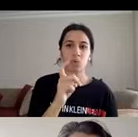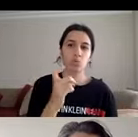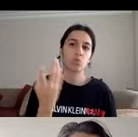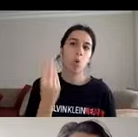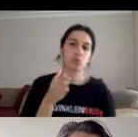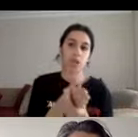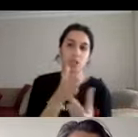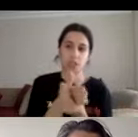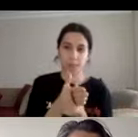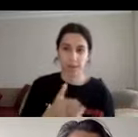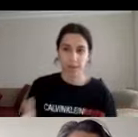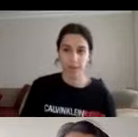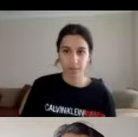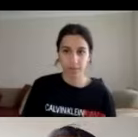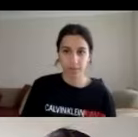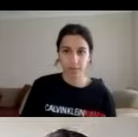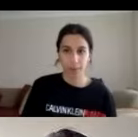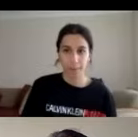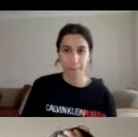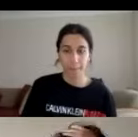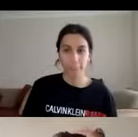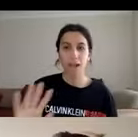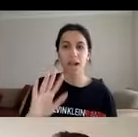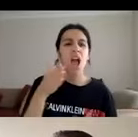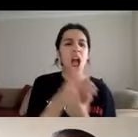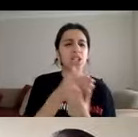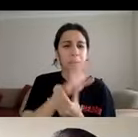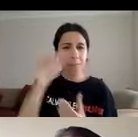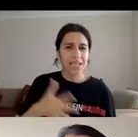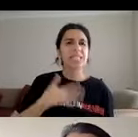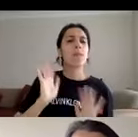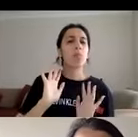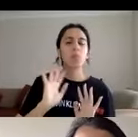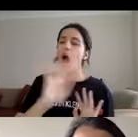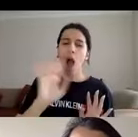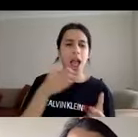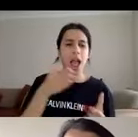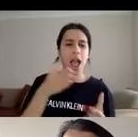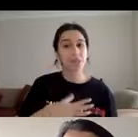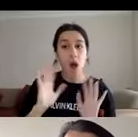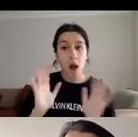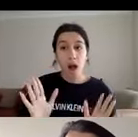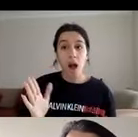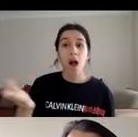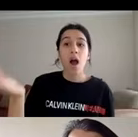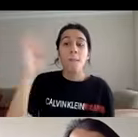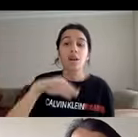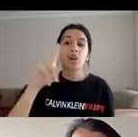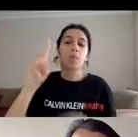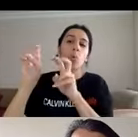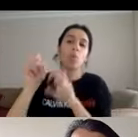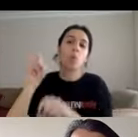erişilebilir. Erişilebilir yapmak istemiyorlar mı? Bir kere yapmak istiyorlar evet ama buralarda da başka bir noktaya temas etmek